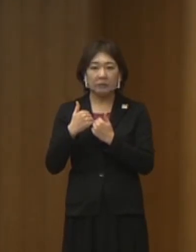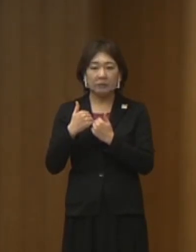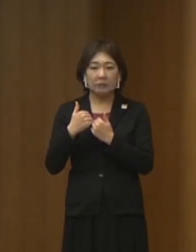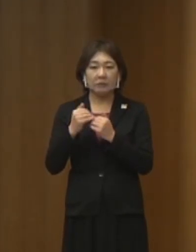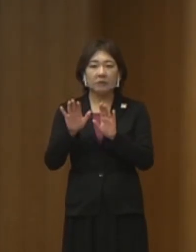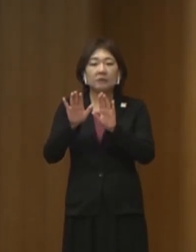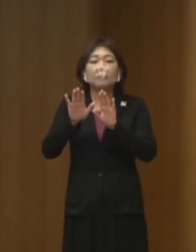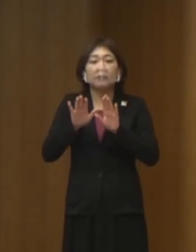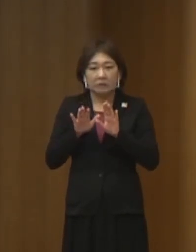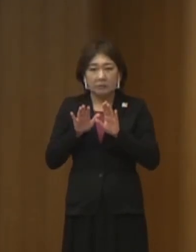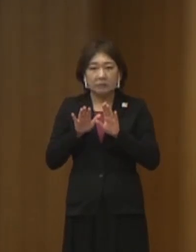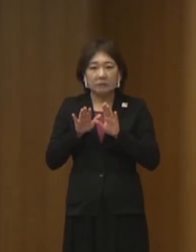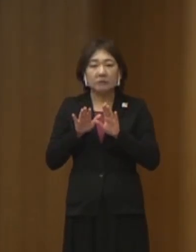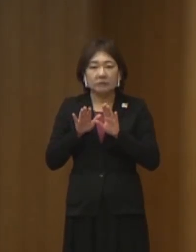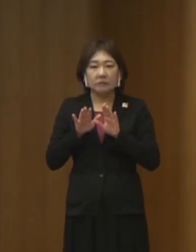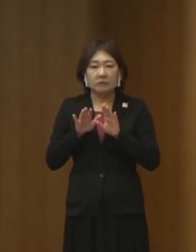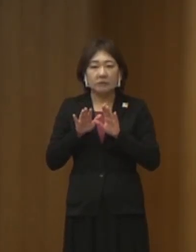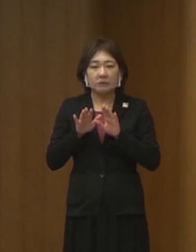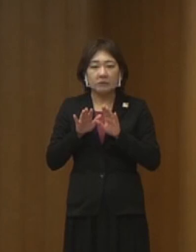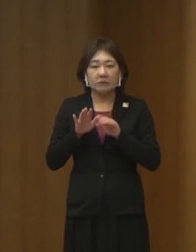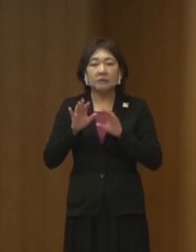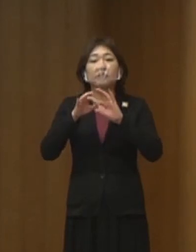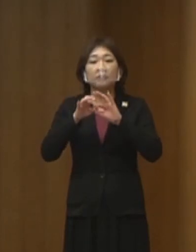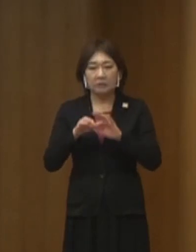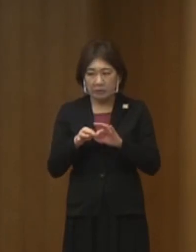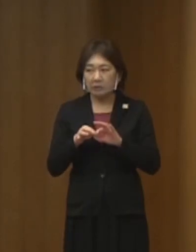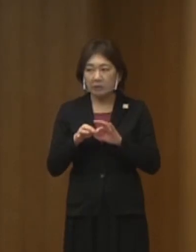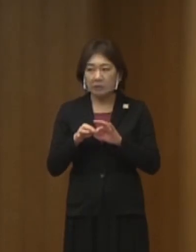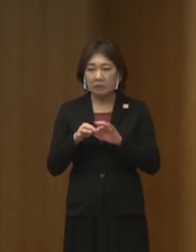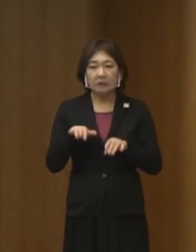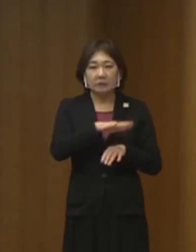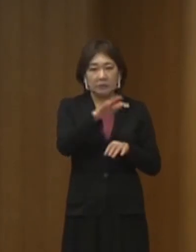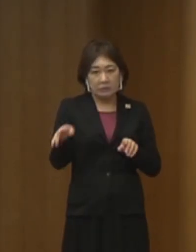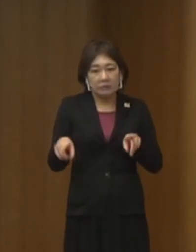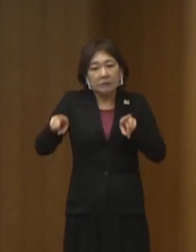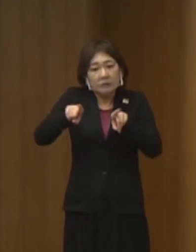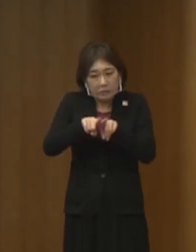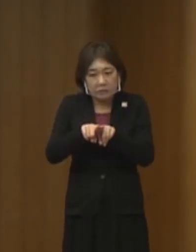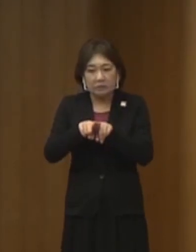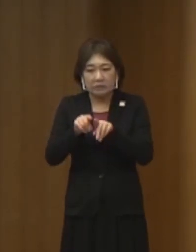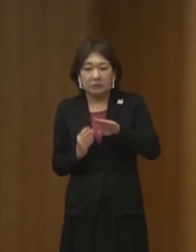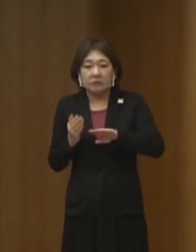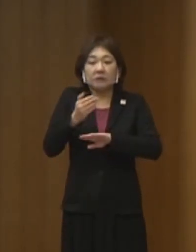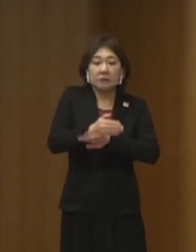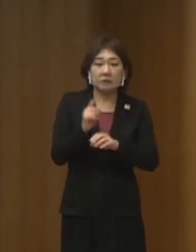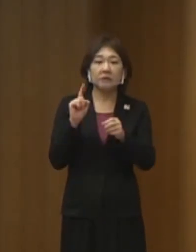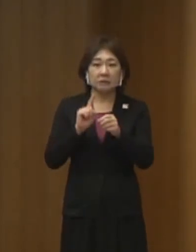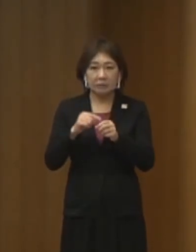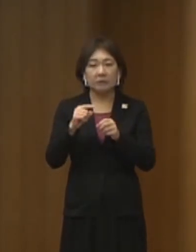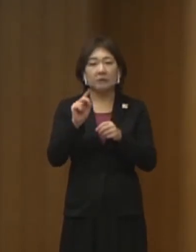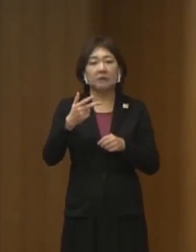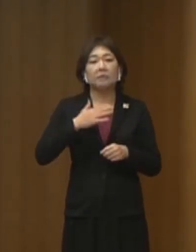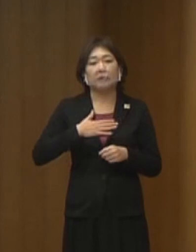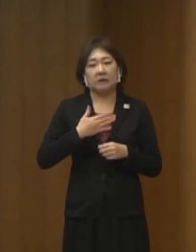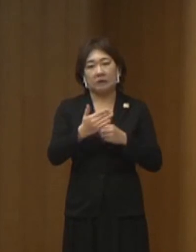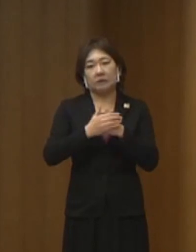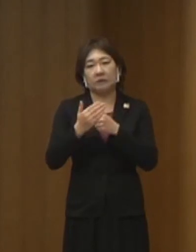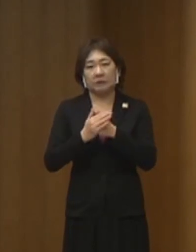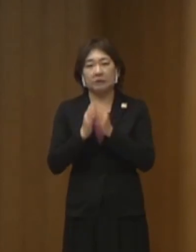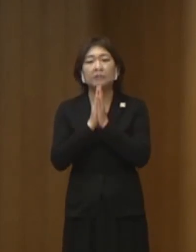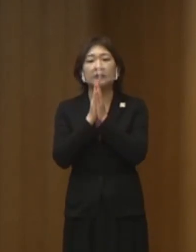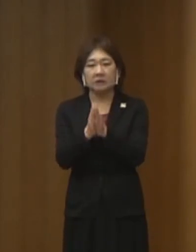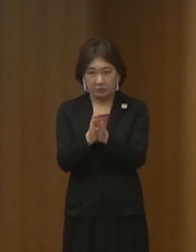ることになるわけでありまして、皆さんと協力をしてこの困難を乗り越えていくための、ご理解とご協力をお願いを